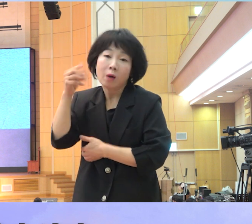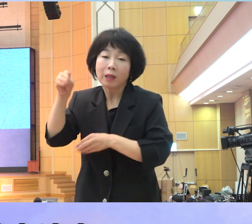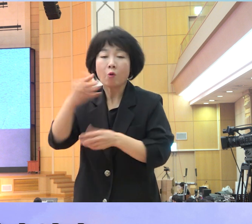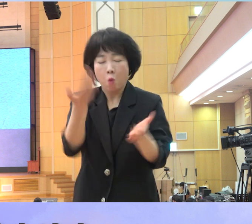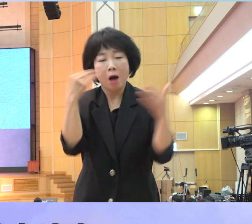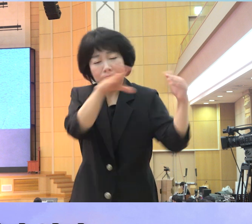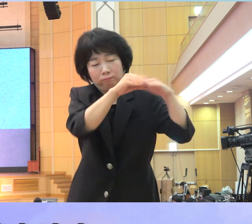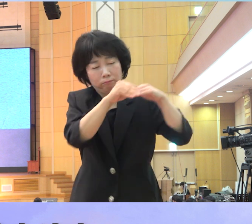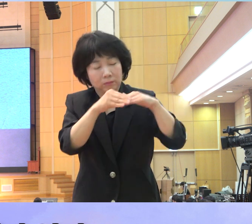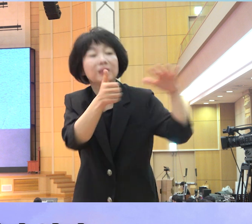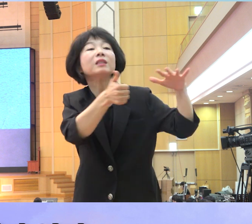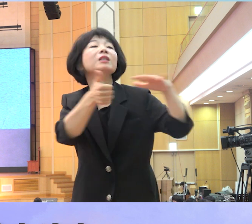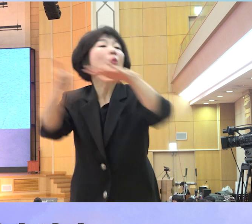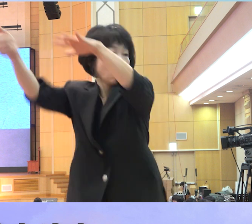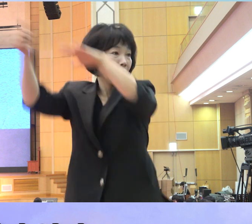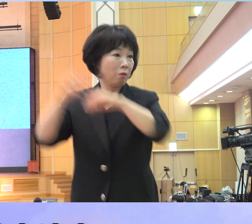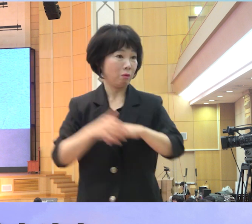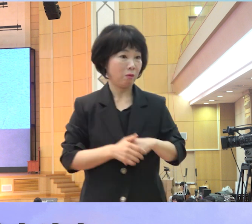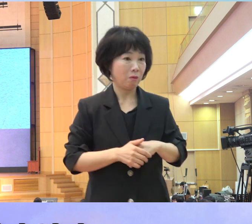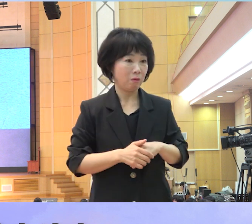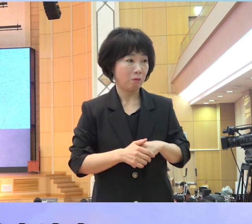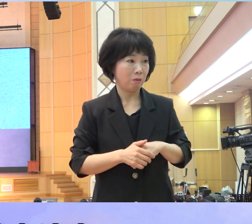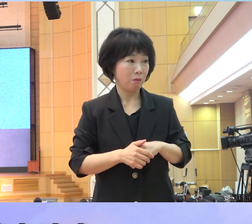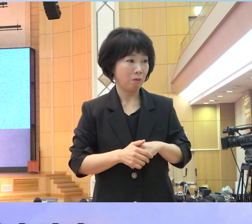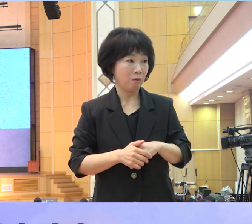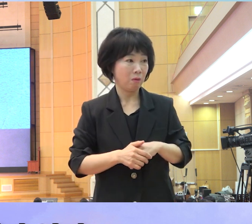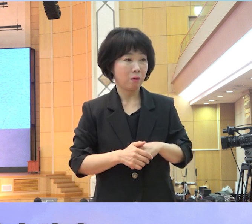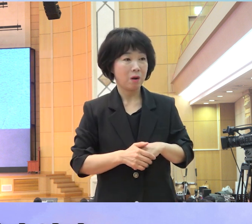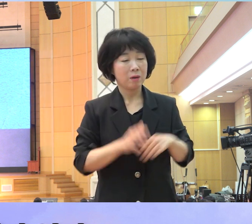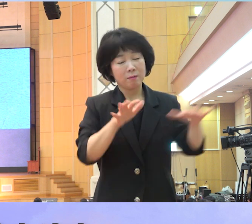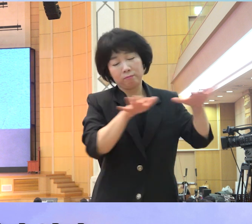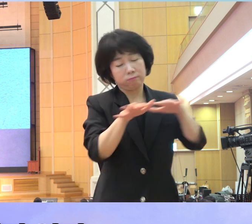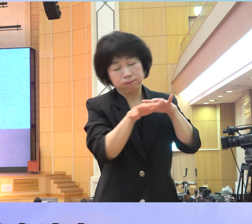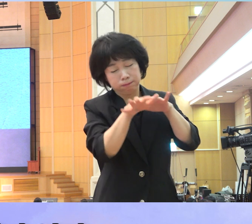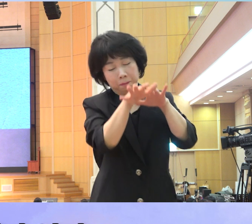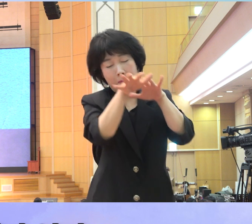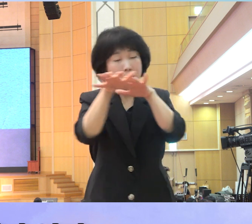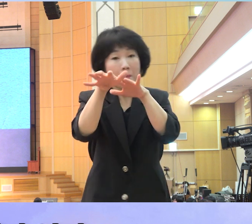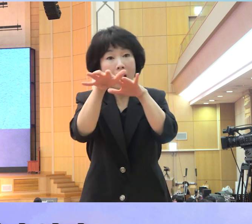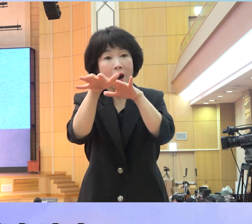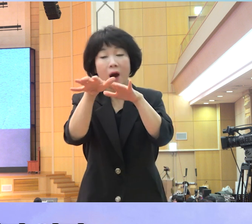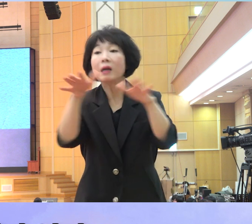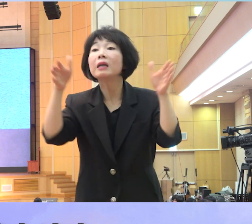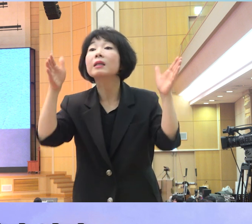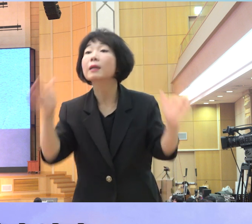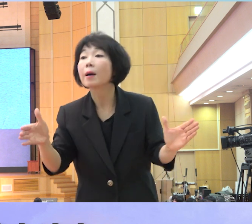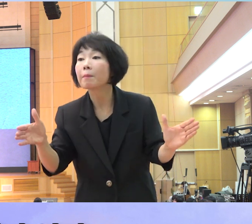걸쳐서 가나안을 결국에 들어갈 수 있었죠? 40년입니다.